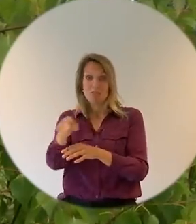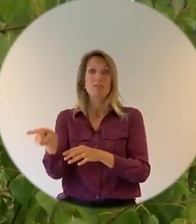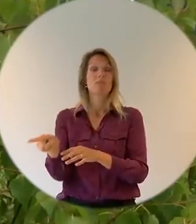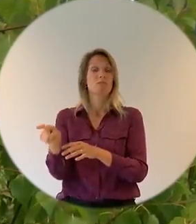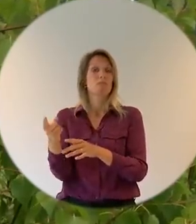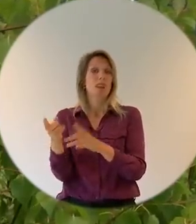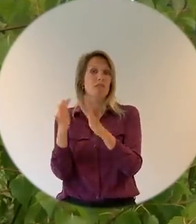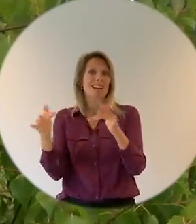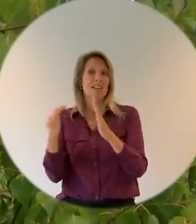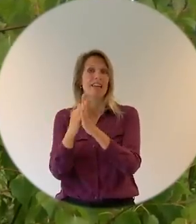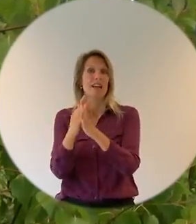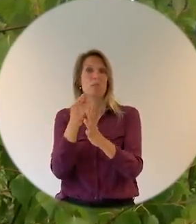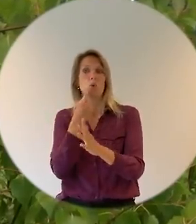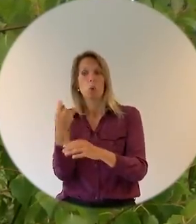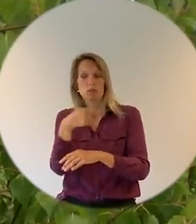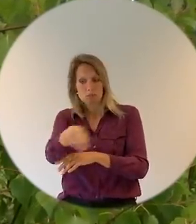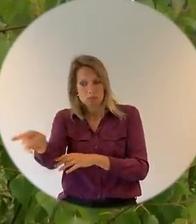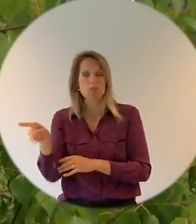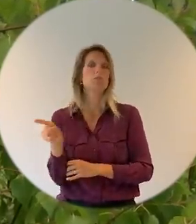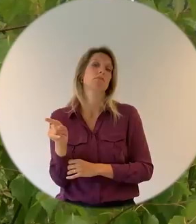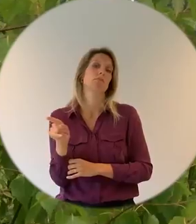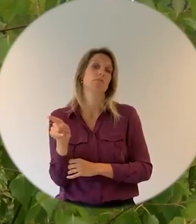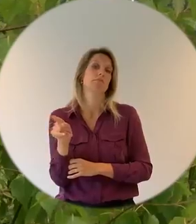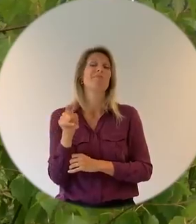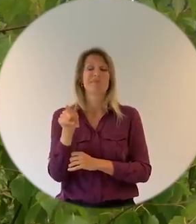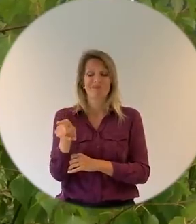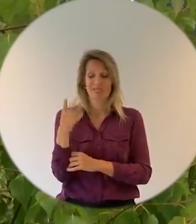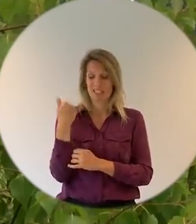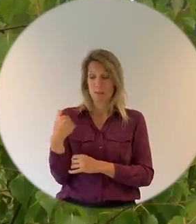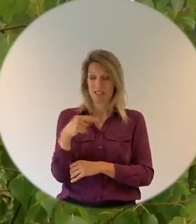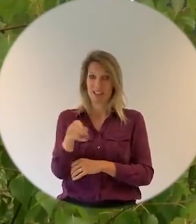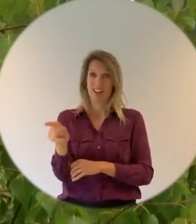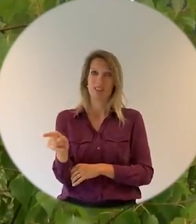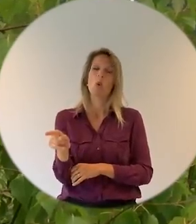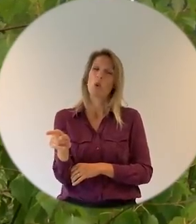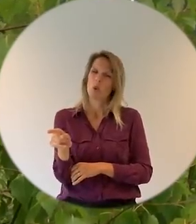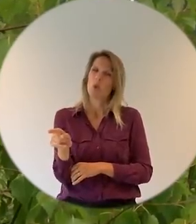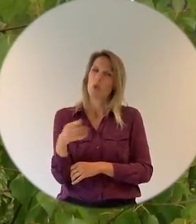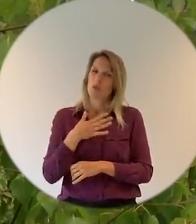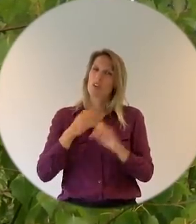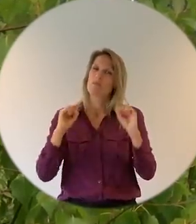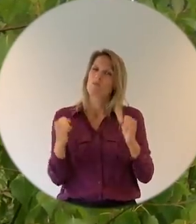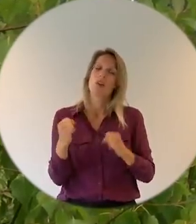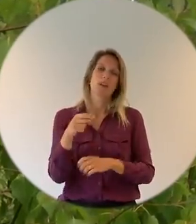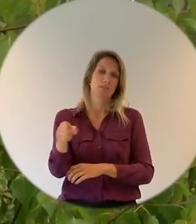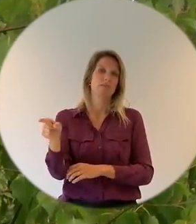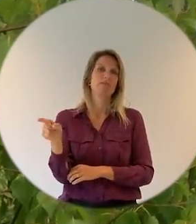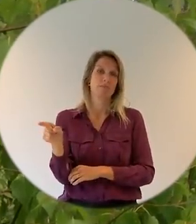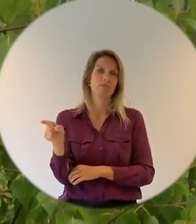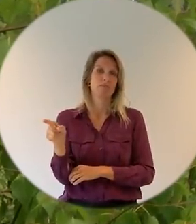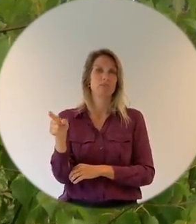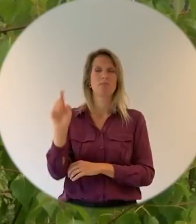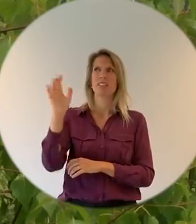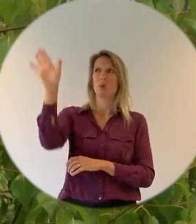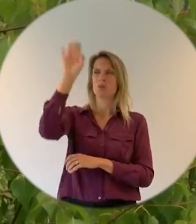in Galatië. Die mensen in Galatië vonden dat best moeilijk, dat leven in Gods nieuwe